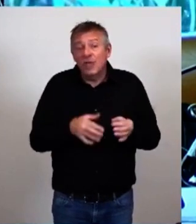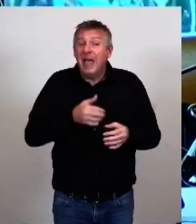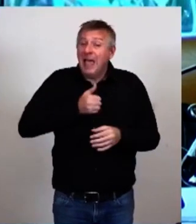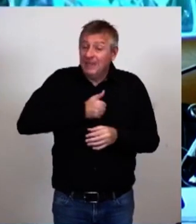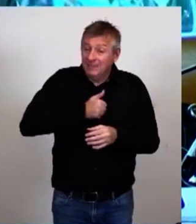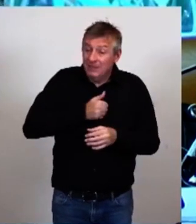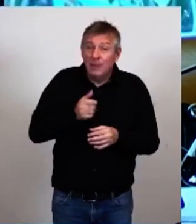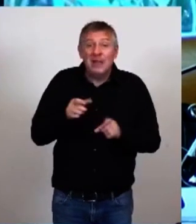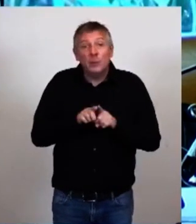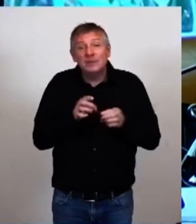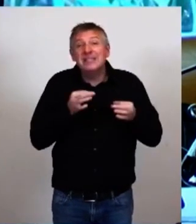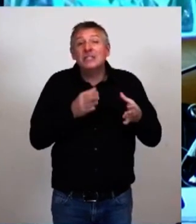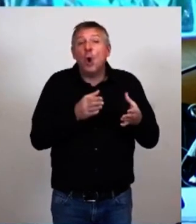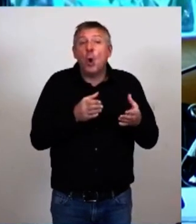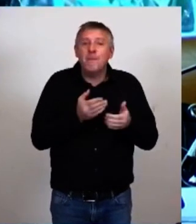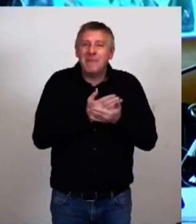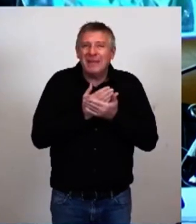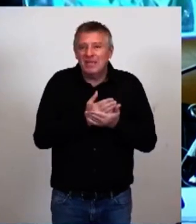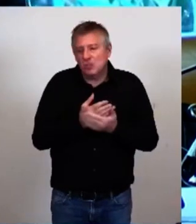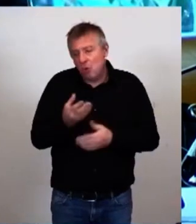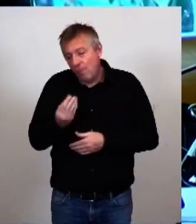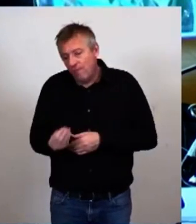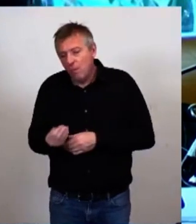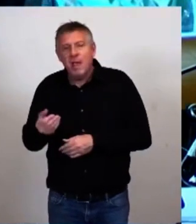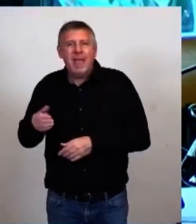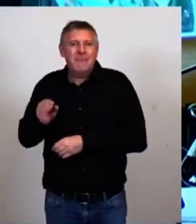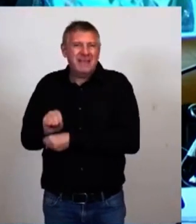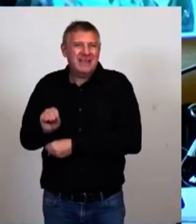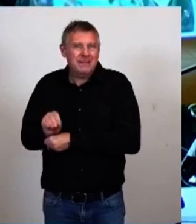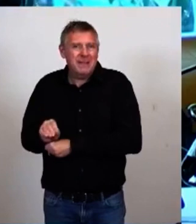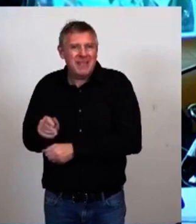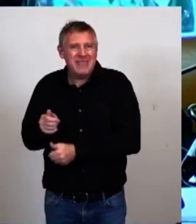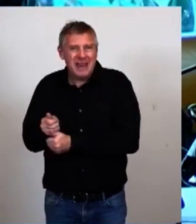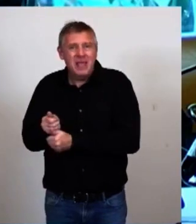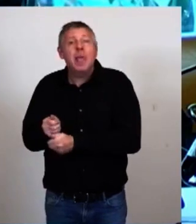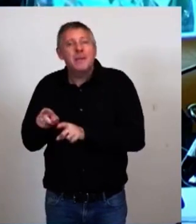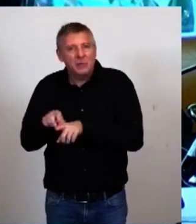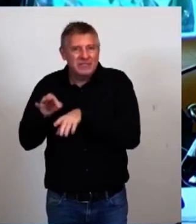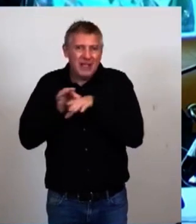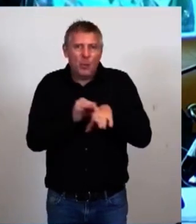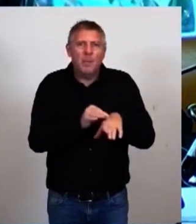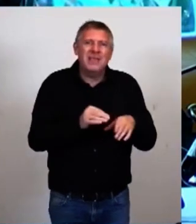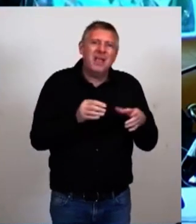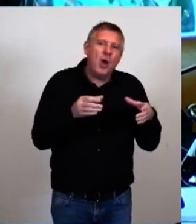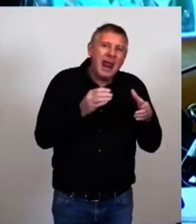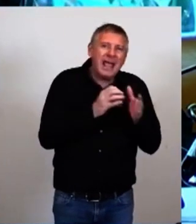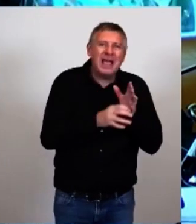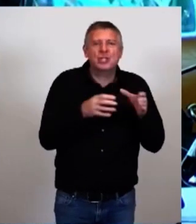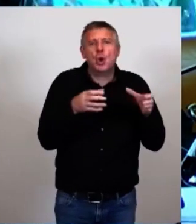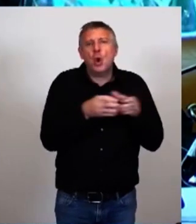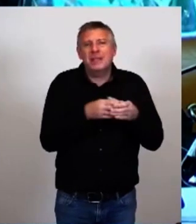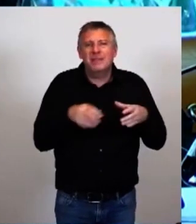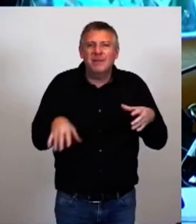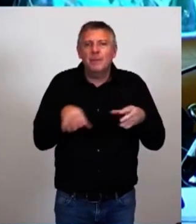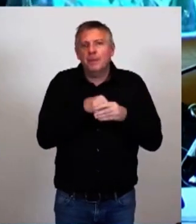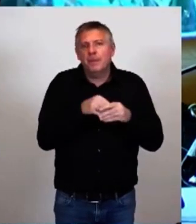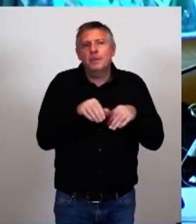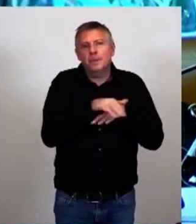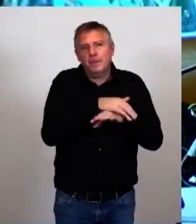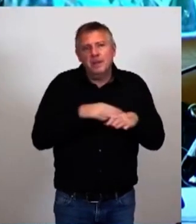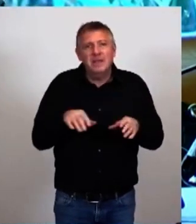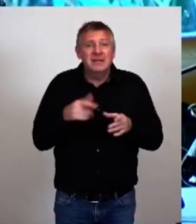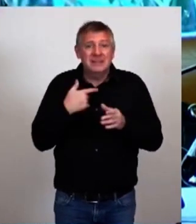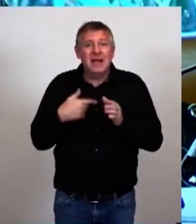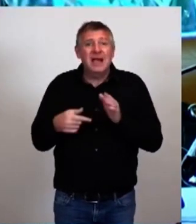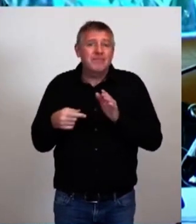temps collectif, et surtout, c'est un mode d'accueil collectif accessible à tous, car financièrement éligible à PSU.